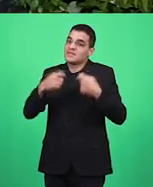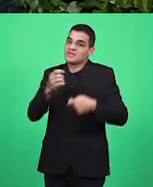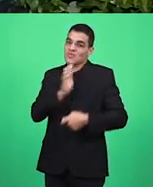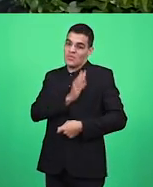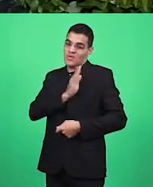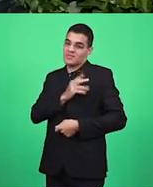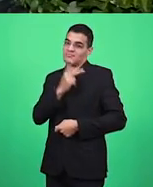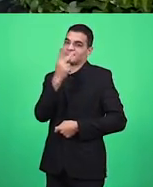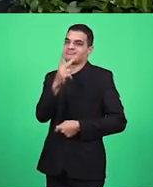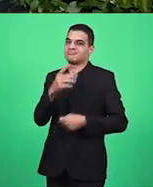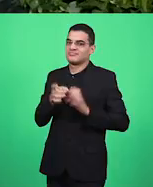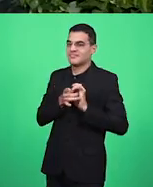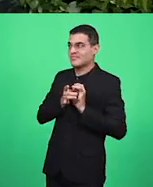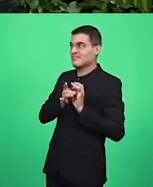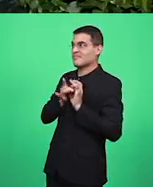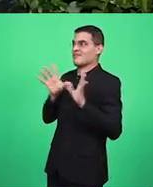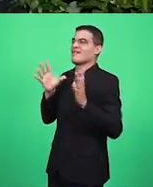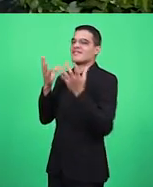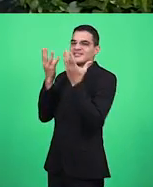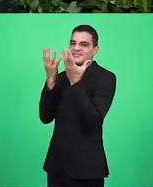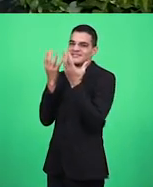свое.